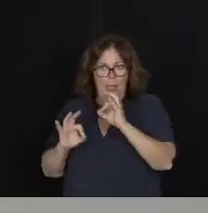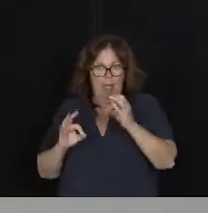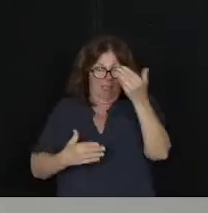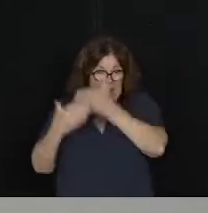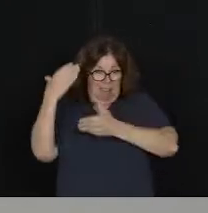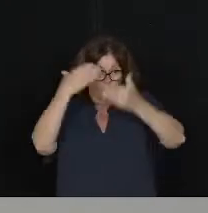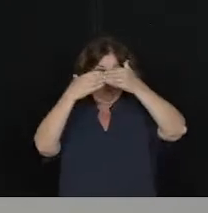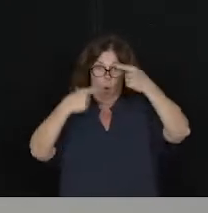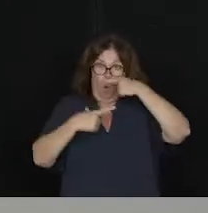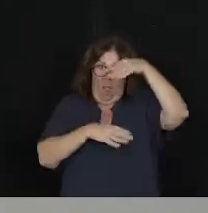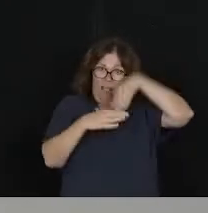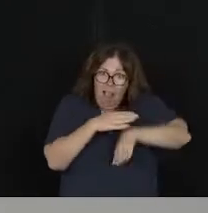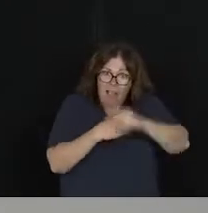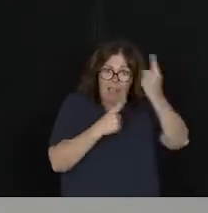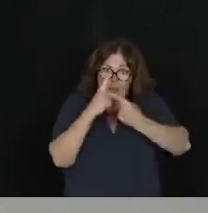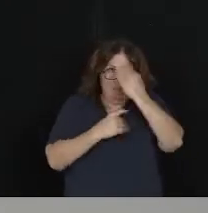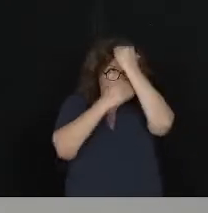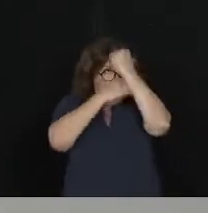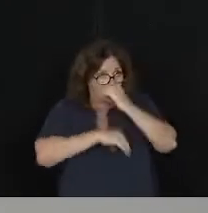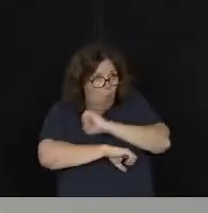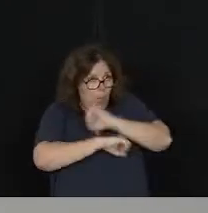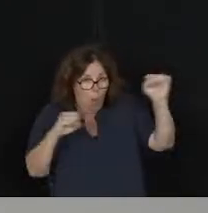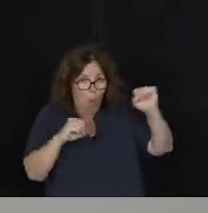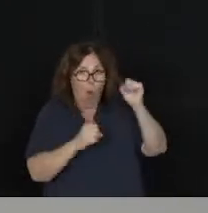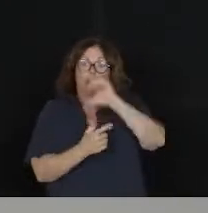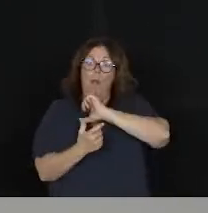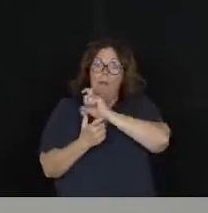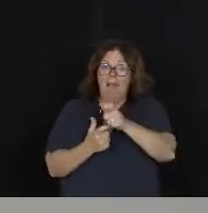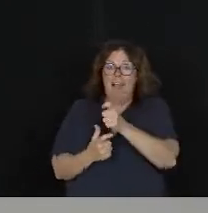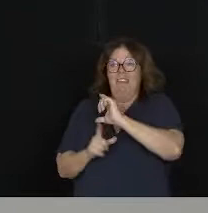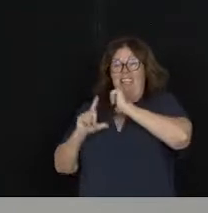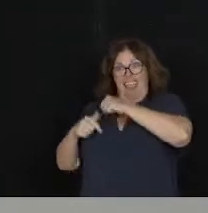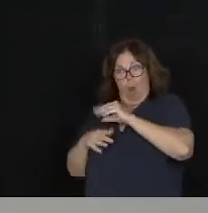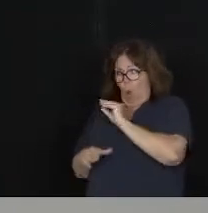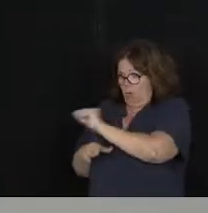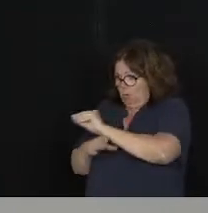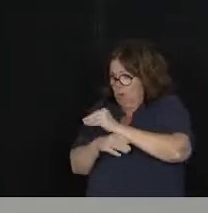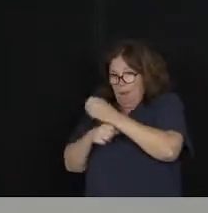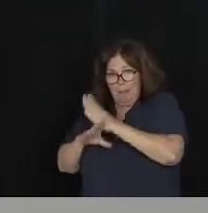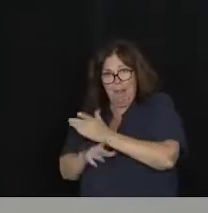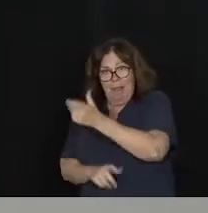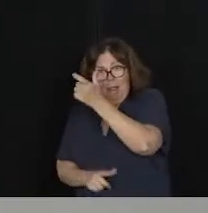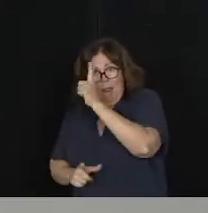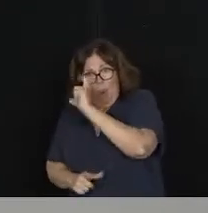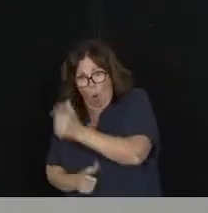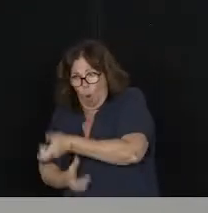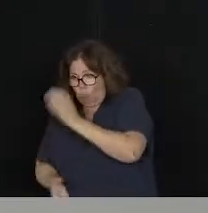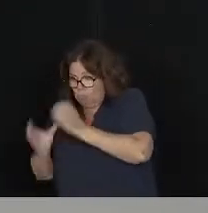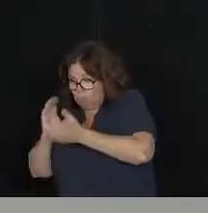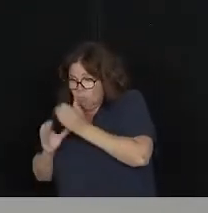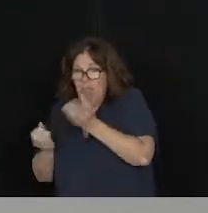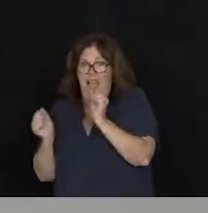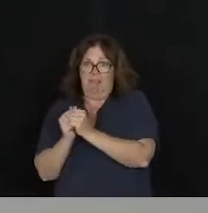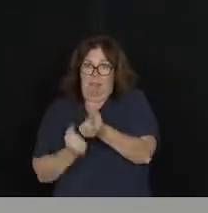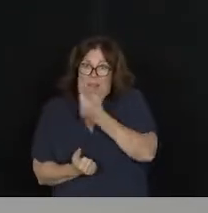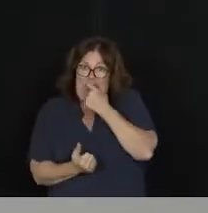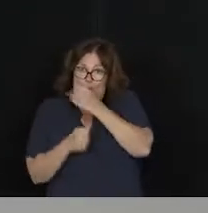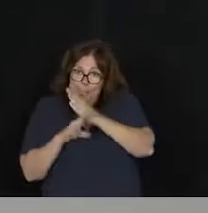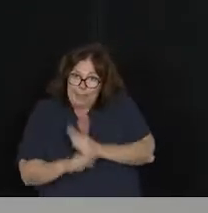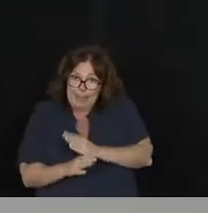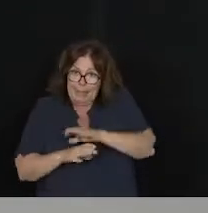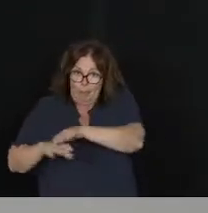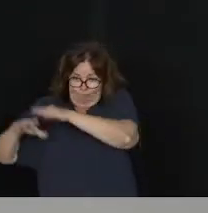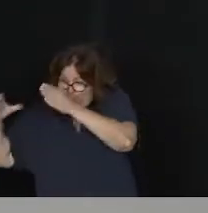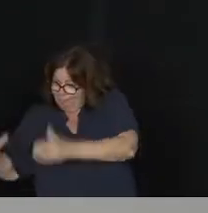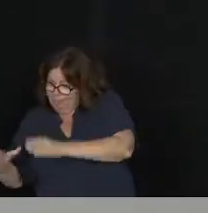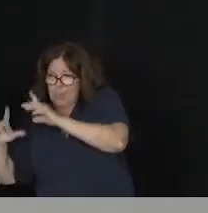dans les écoles, écoles approvisionnées en eau et en médicaments, formation pour enseignants et élèves pour